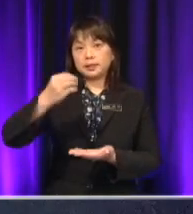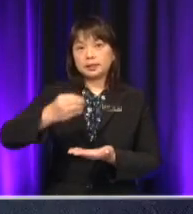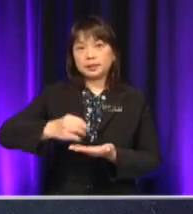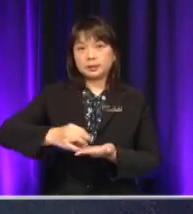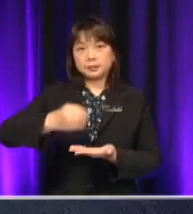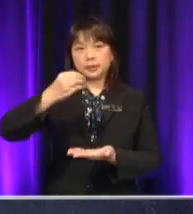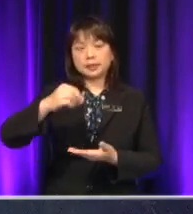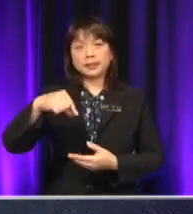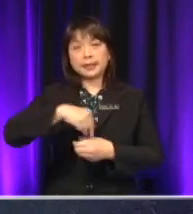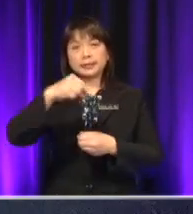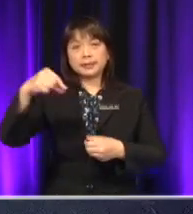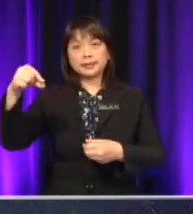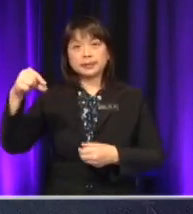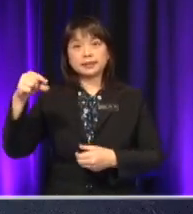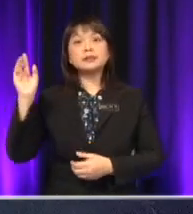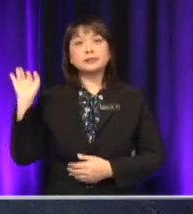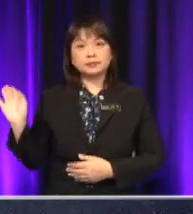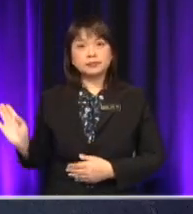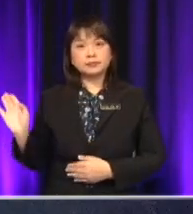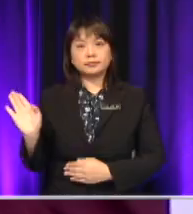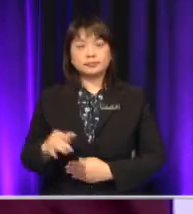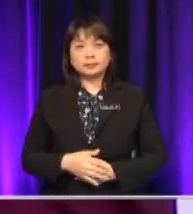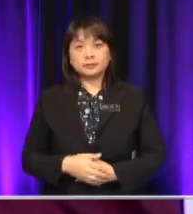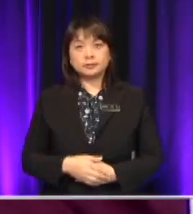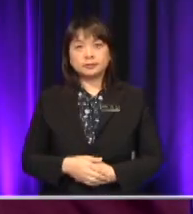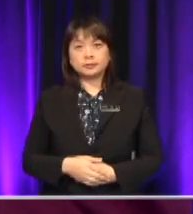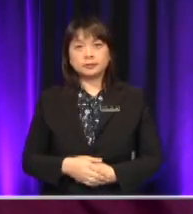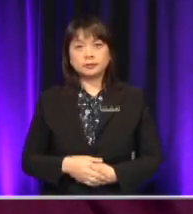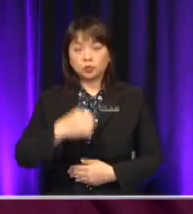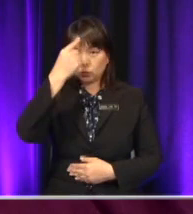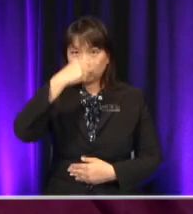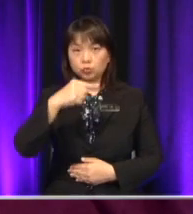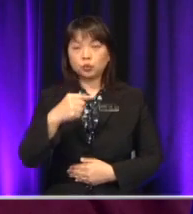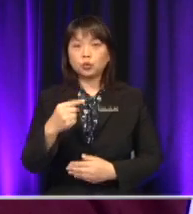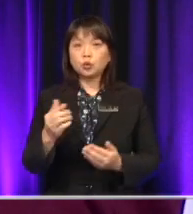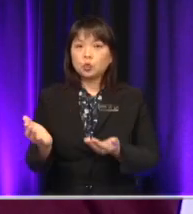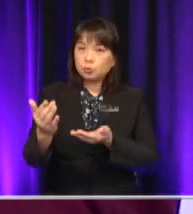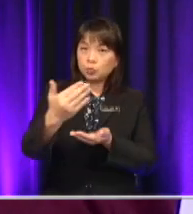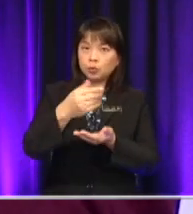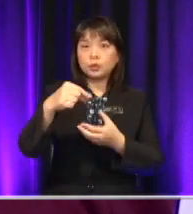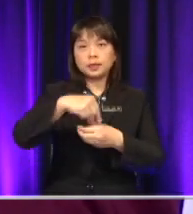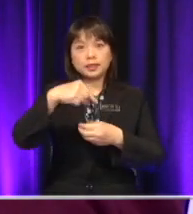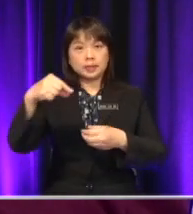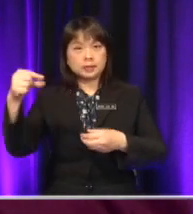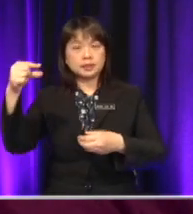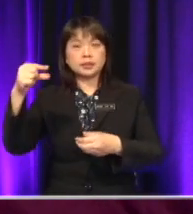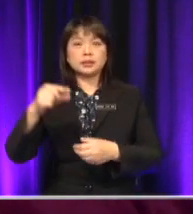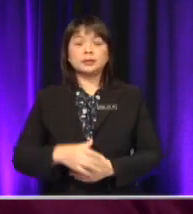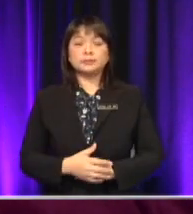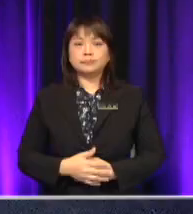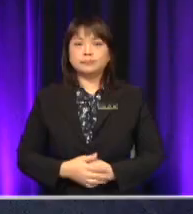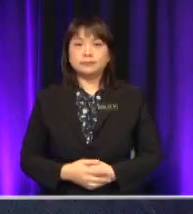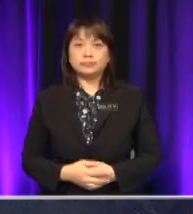saya tersalah angkat juga. Adakah ini balang gas? Ya, betul. Inilah balang gas. Dia untuk mengumpul gas. Gas oksigen, karbon dioksida dan sebagainya